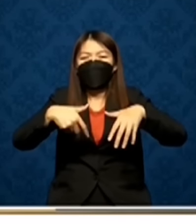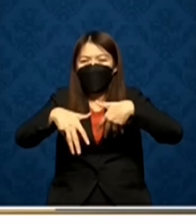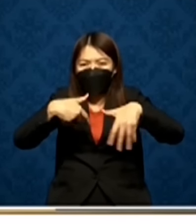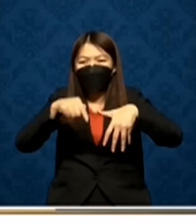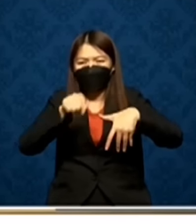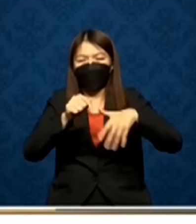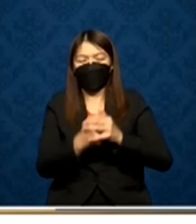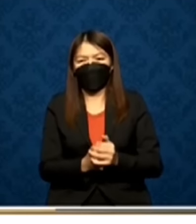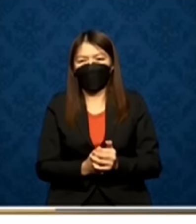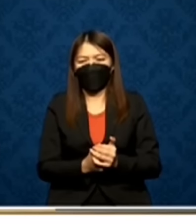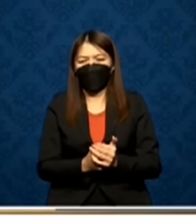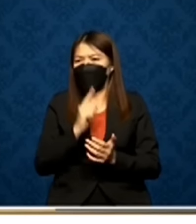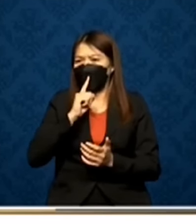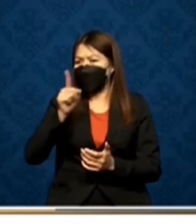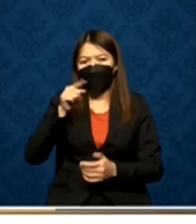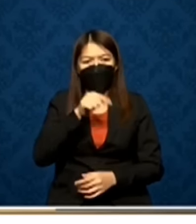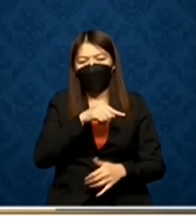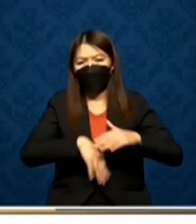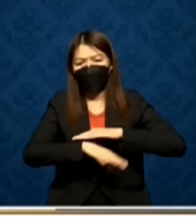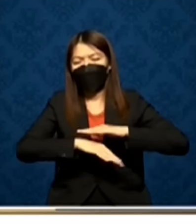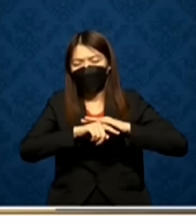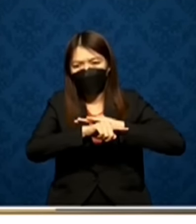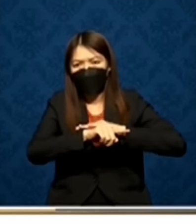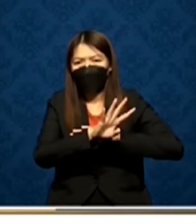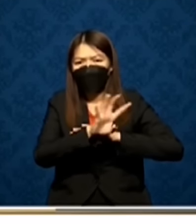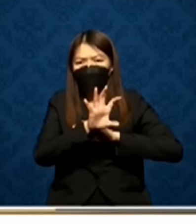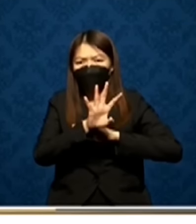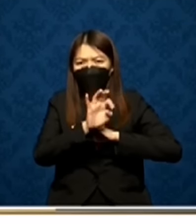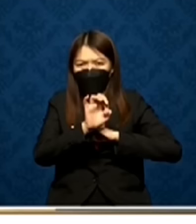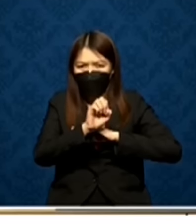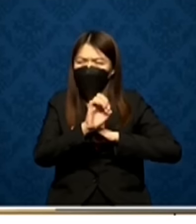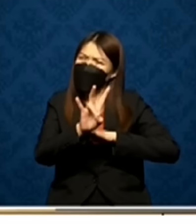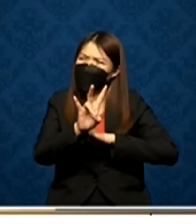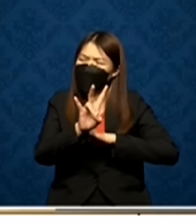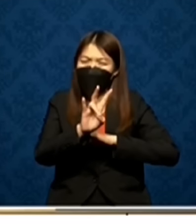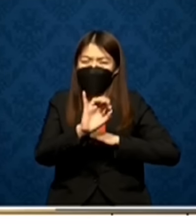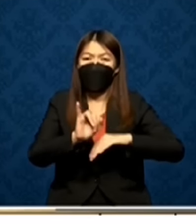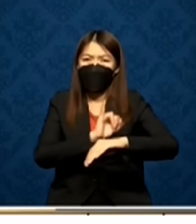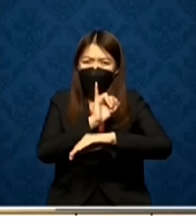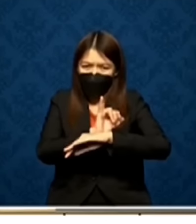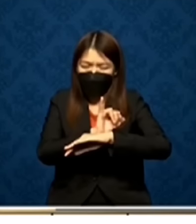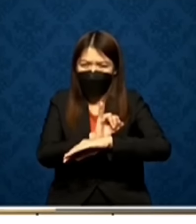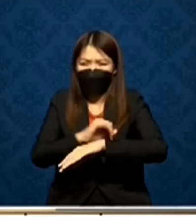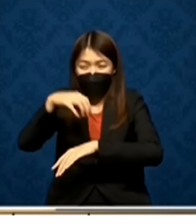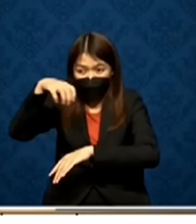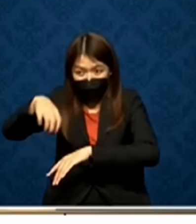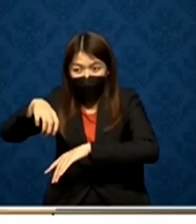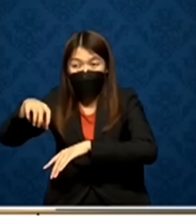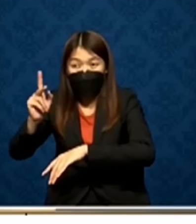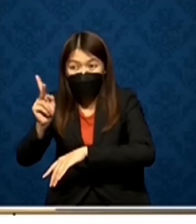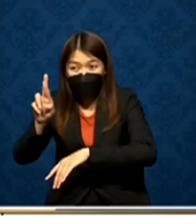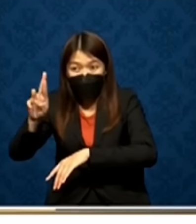คำฟ้องบอกว่าตนเองมีหลักฐานอยู่แค่497ถ้าจำไม่ผิดตัวเลขนะแต่กรมที่ดินมีหลักฐานว่